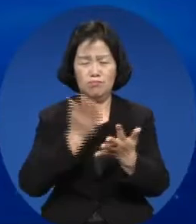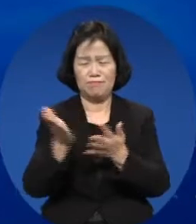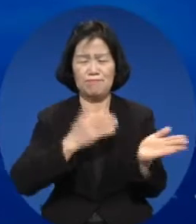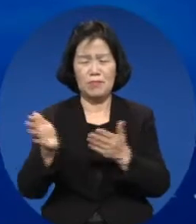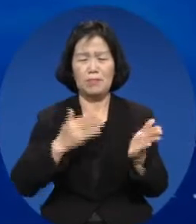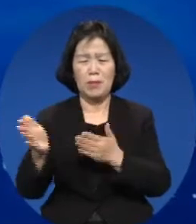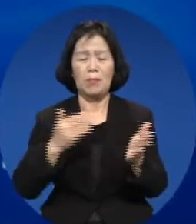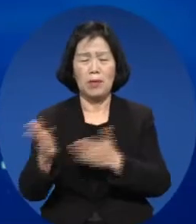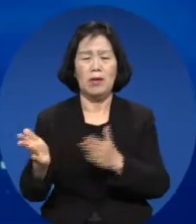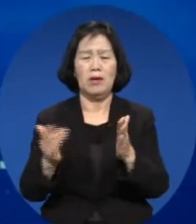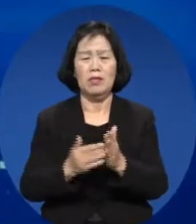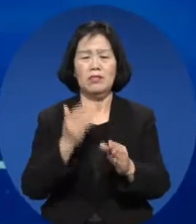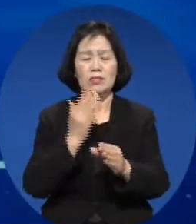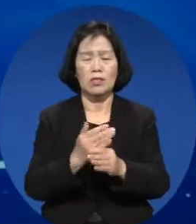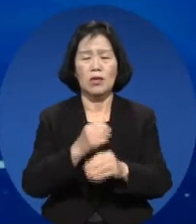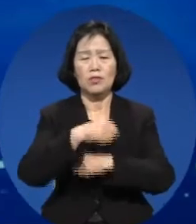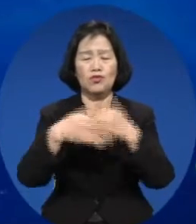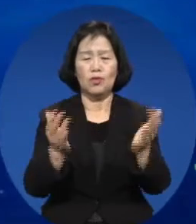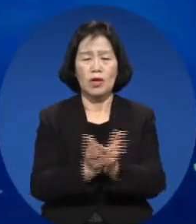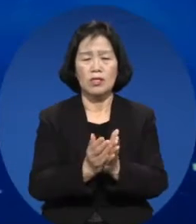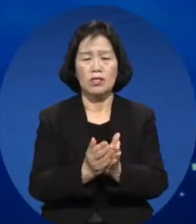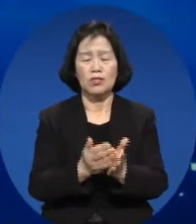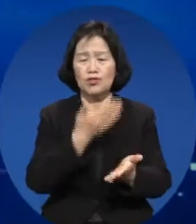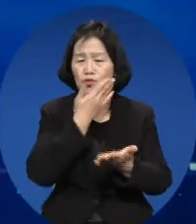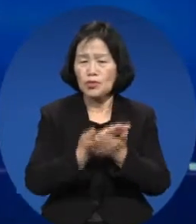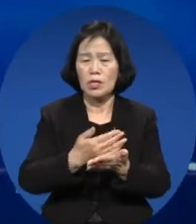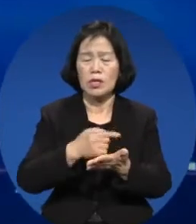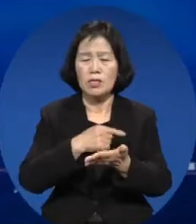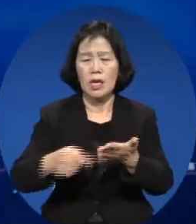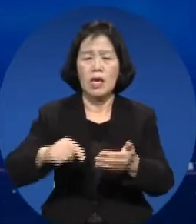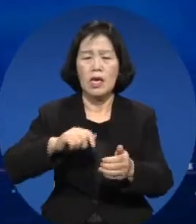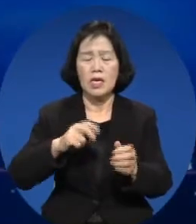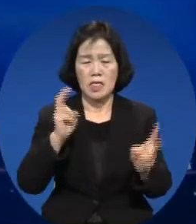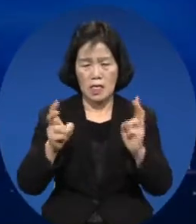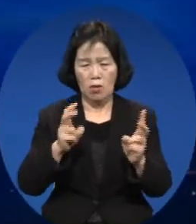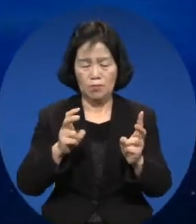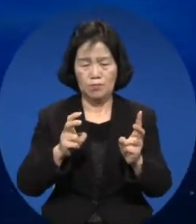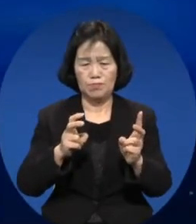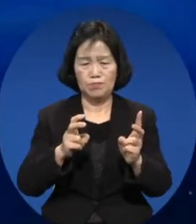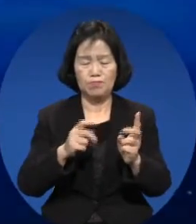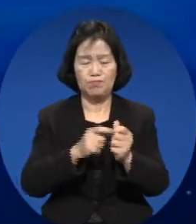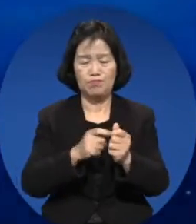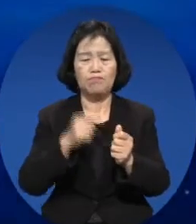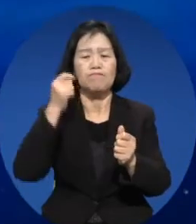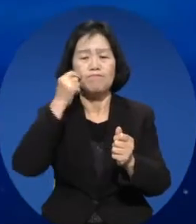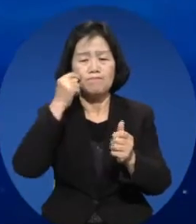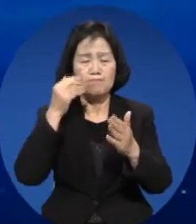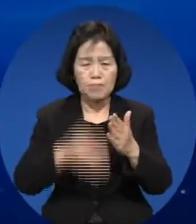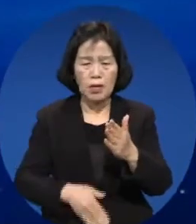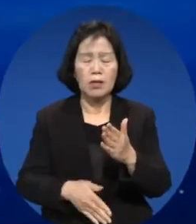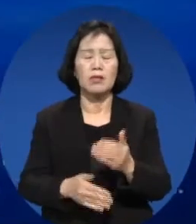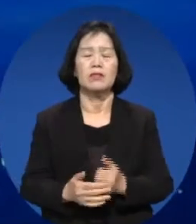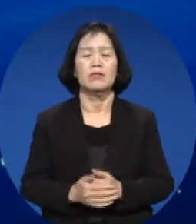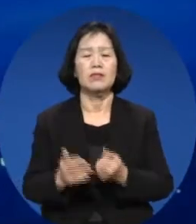처리가 됐고요. 이 가운데 민주당이 공언했던 중대재해기업처벌법 같은 경우에는 국회 문턱을 넘지 못하기도 했습니다. 이런